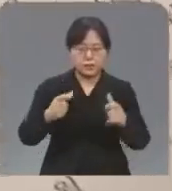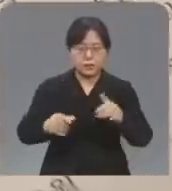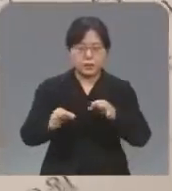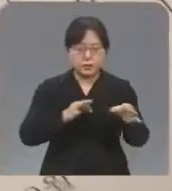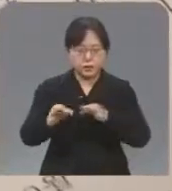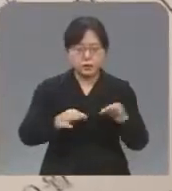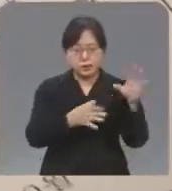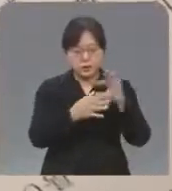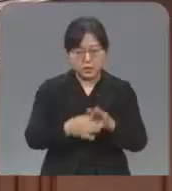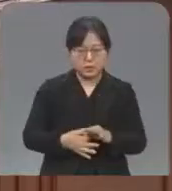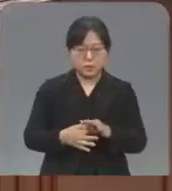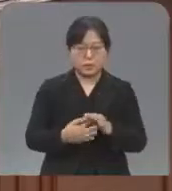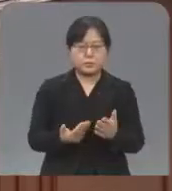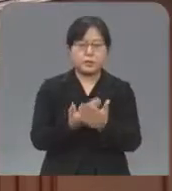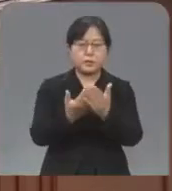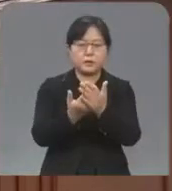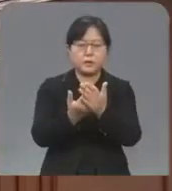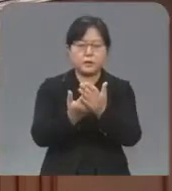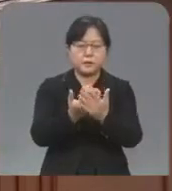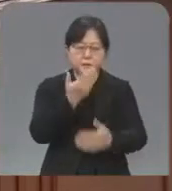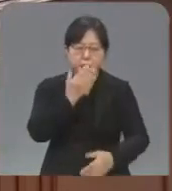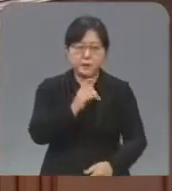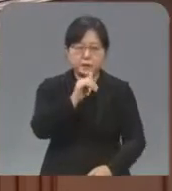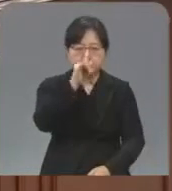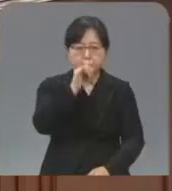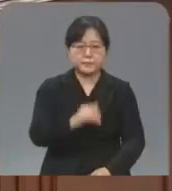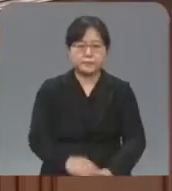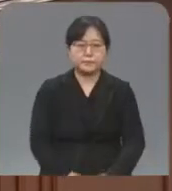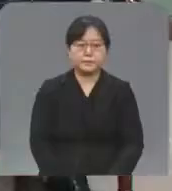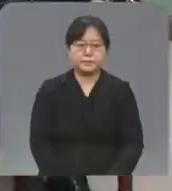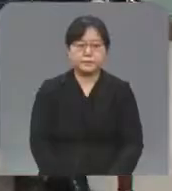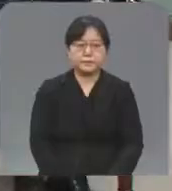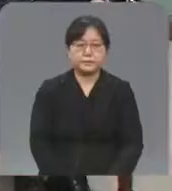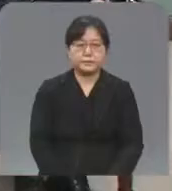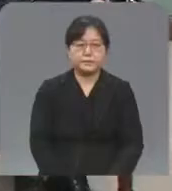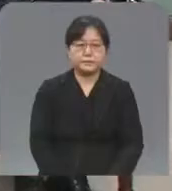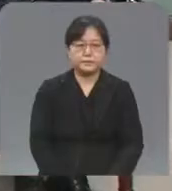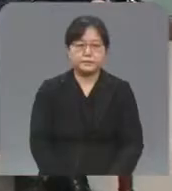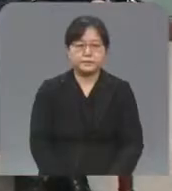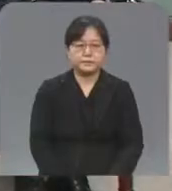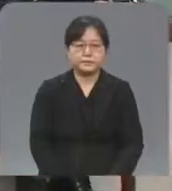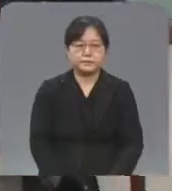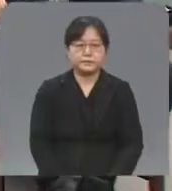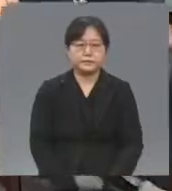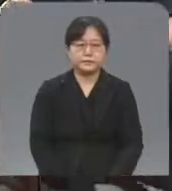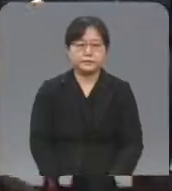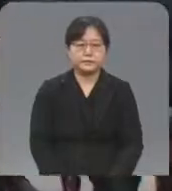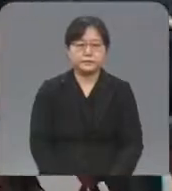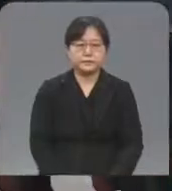지속 가능한 성장을 담보하자는 데 뜻을 모았습니다. 지금까지 단신 브리핑이었습니다.